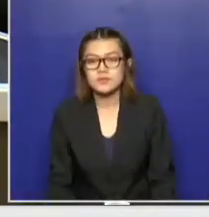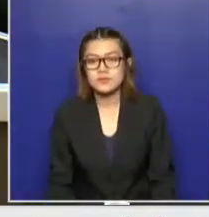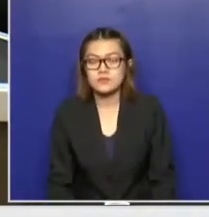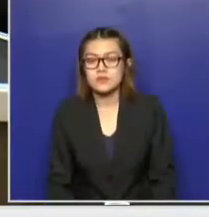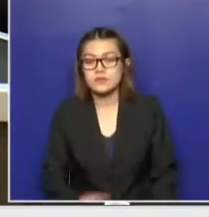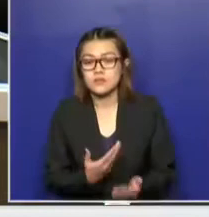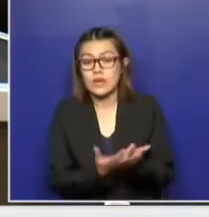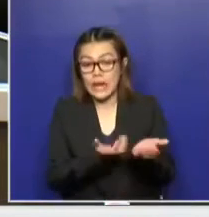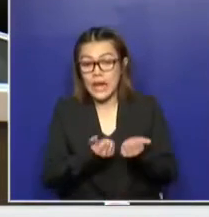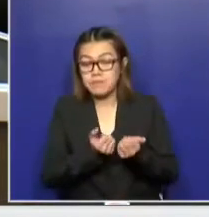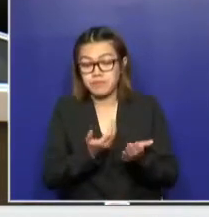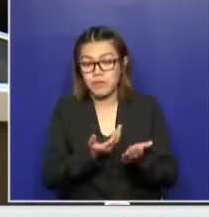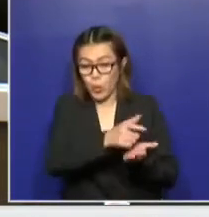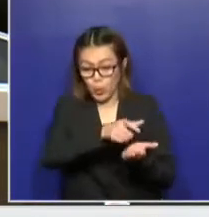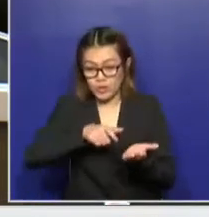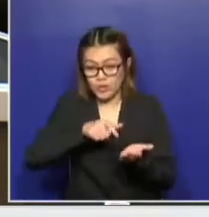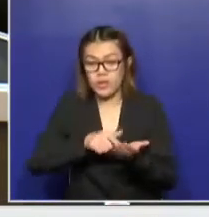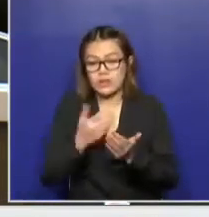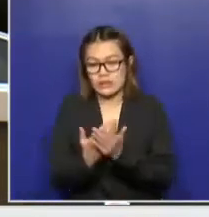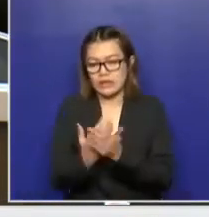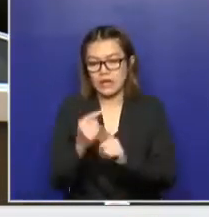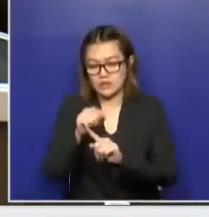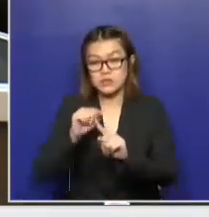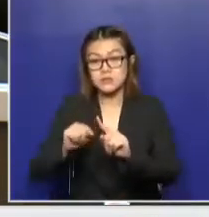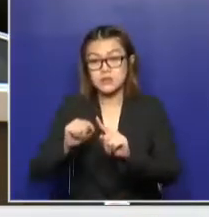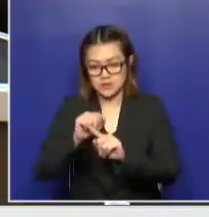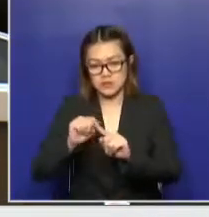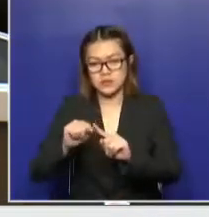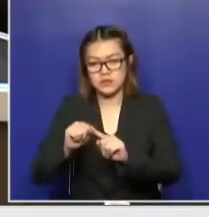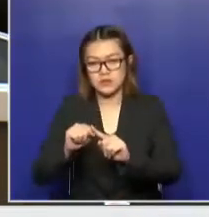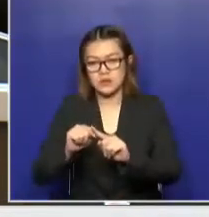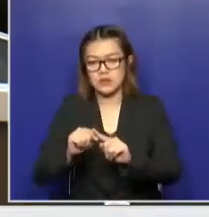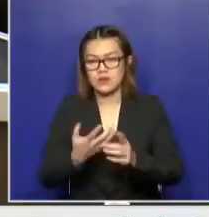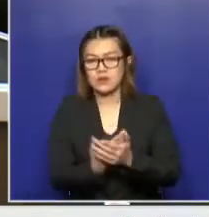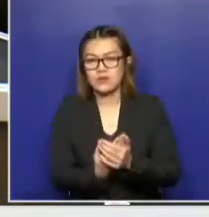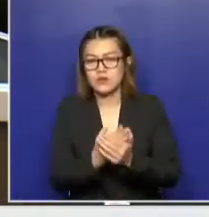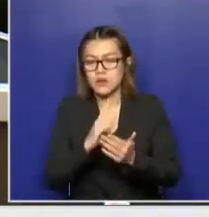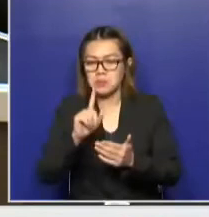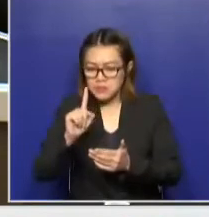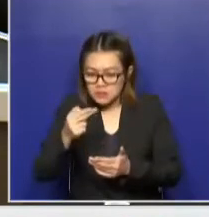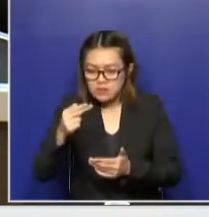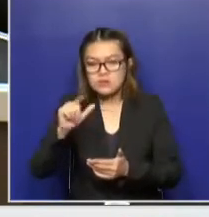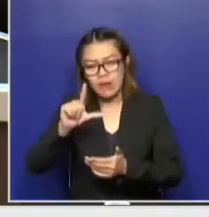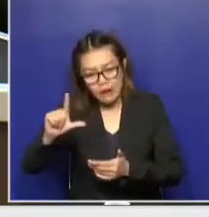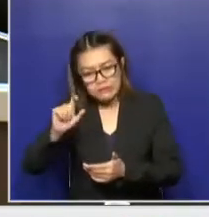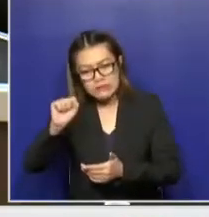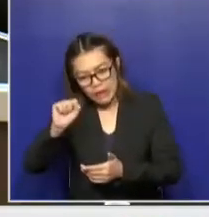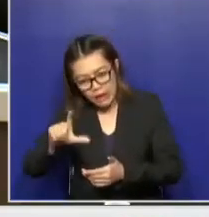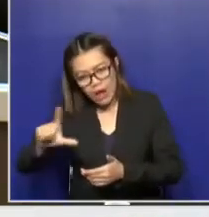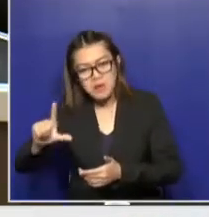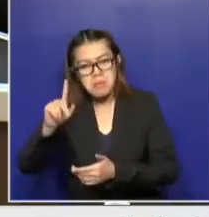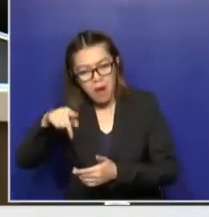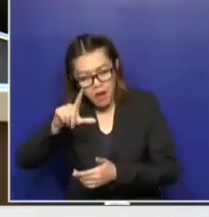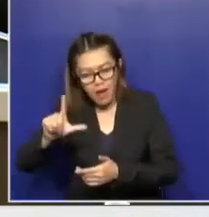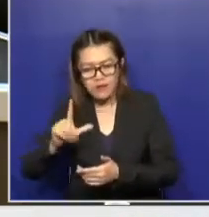การพิจารณาคำขอเนี่ยก็คือ 1% ของค่าโอนทั้งหมดไม่ว่าจะเป็นกี่หมื่นกี่แสนล้านหรือกี่พันล้านก็แล้วแต่เ